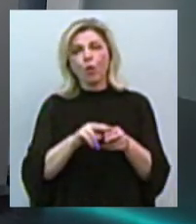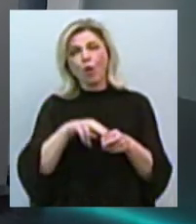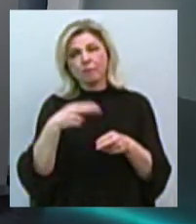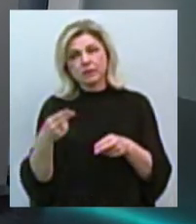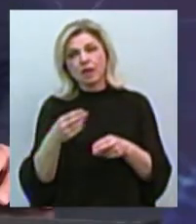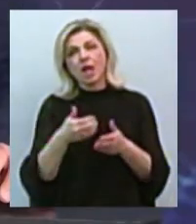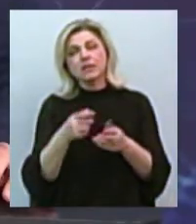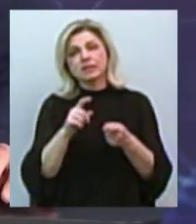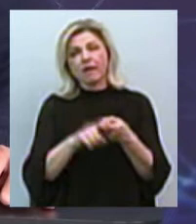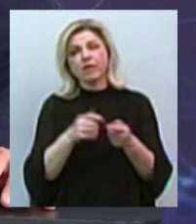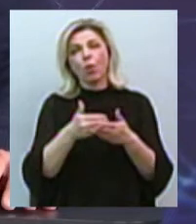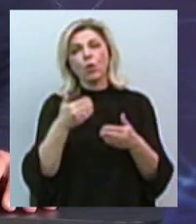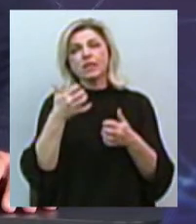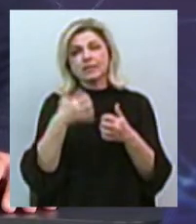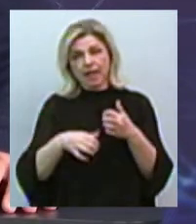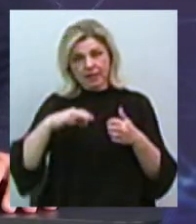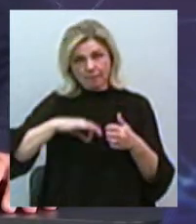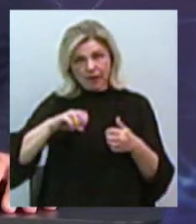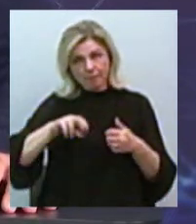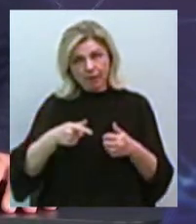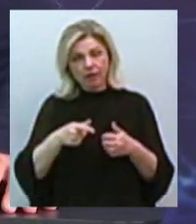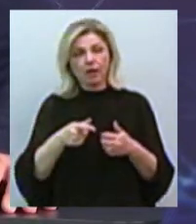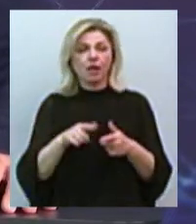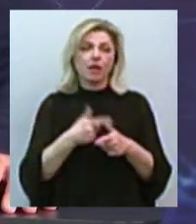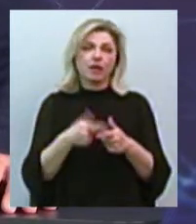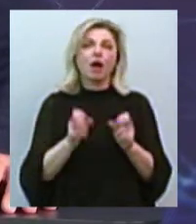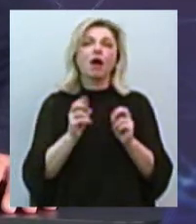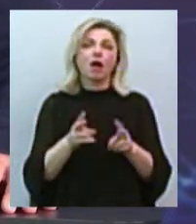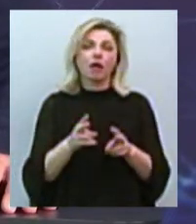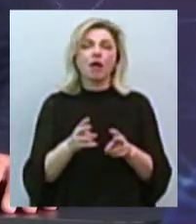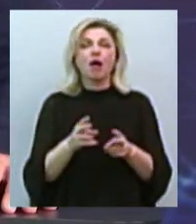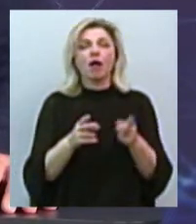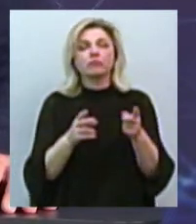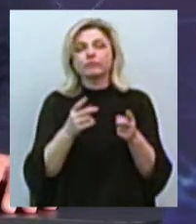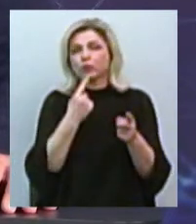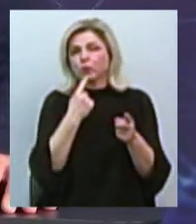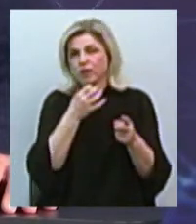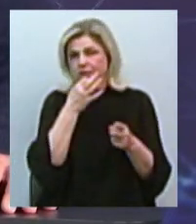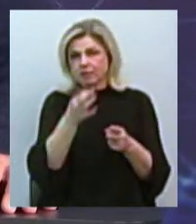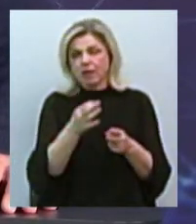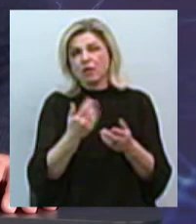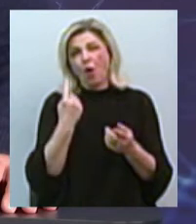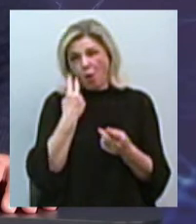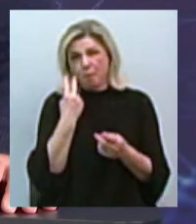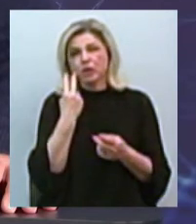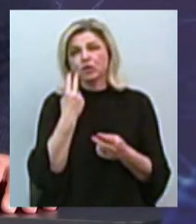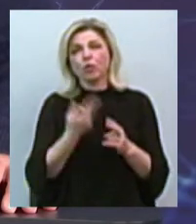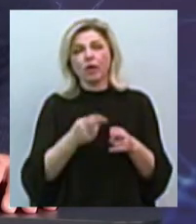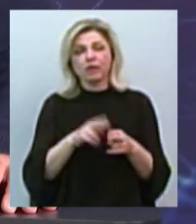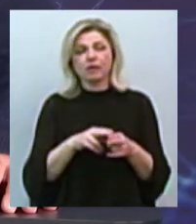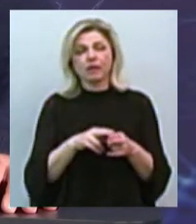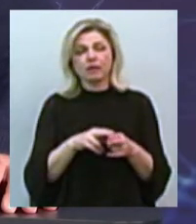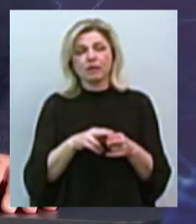прибутку чи як? Не могу вам сказать, потому что… Як це було б логічно, на вашу думку? Обычно это